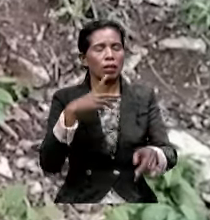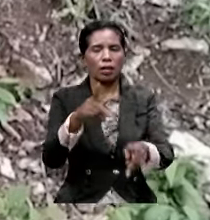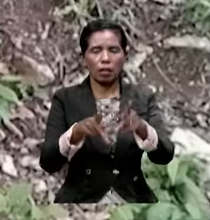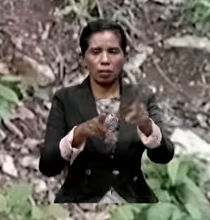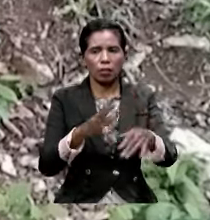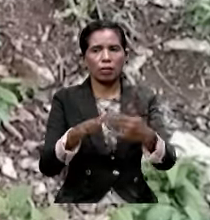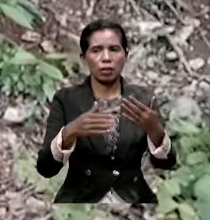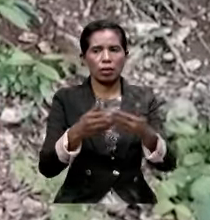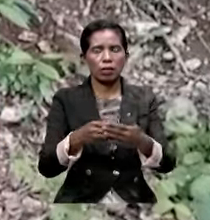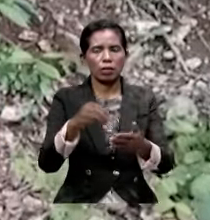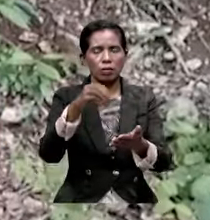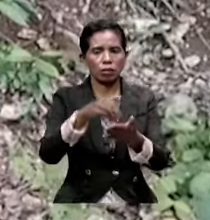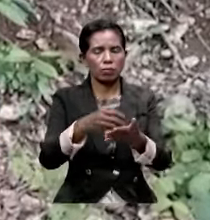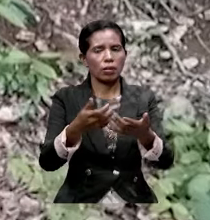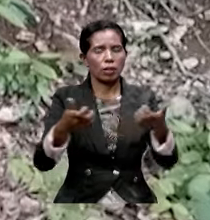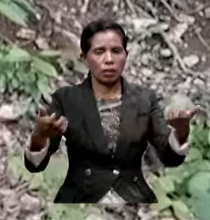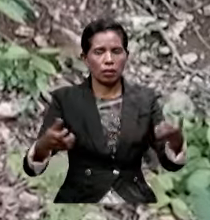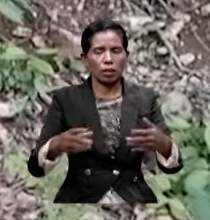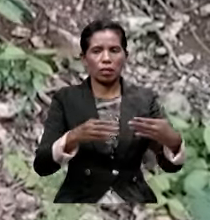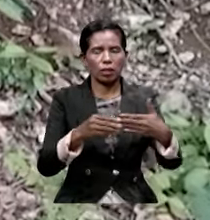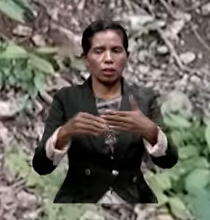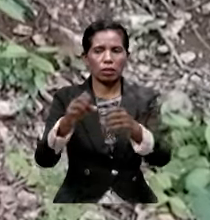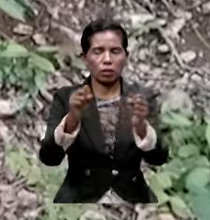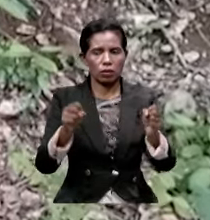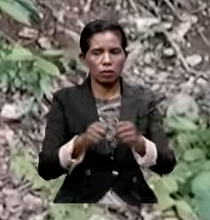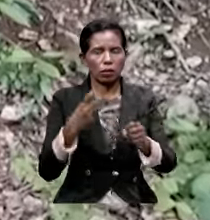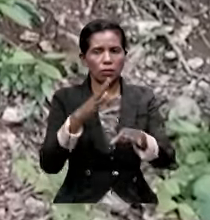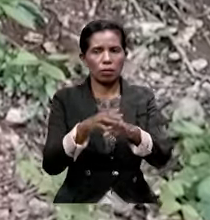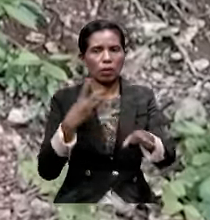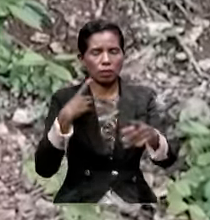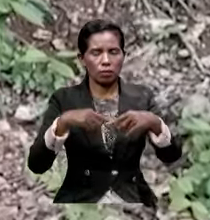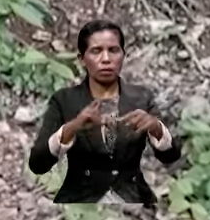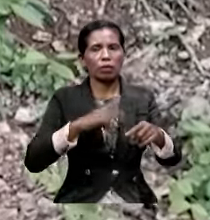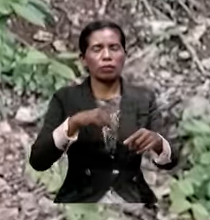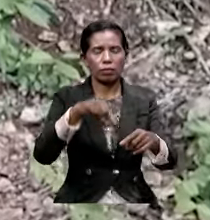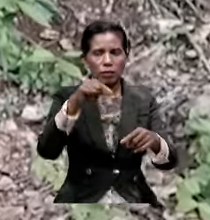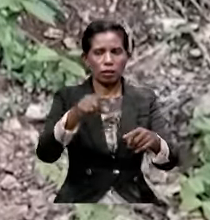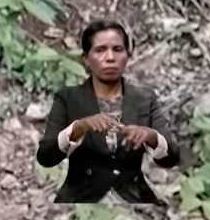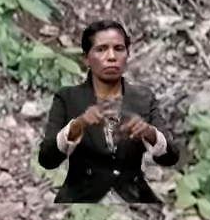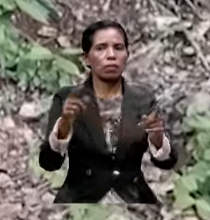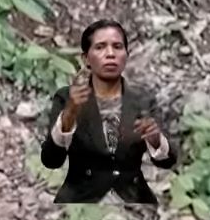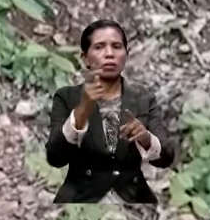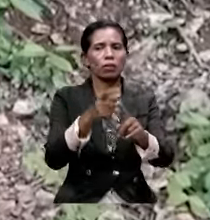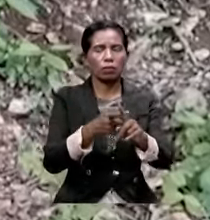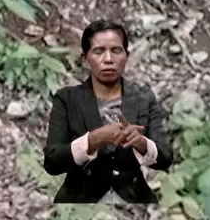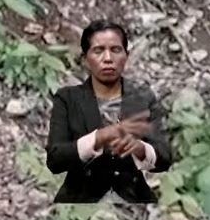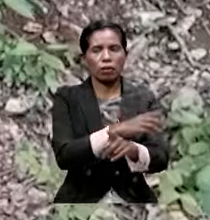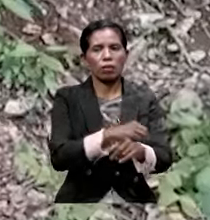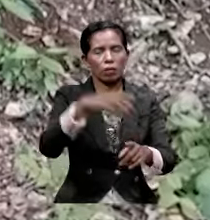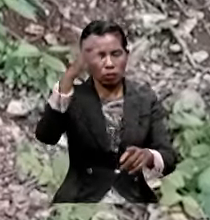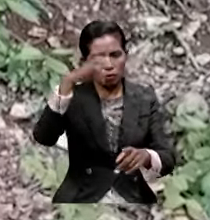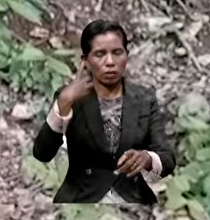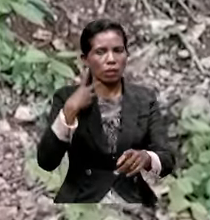nene tur keteketak mi iha liderance komunitaria ami bolu ami bali vike ke badar bai mai be to tempo nebe ke udan bot